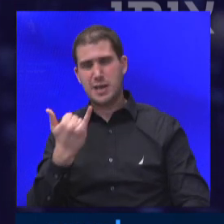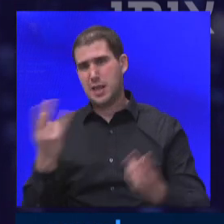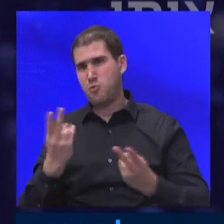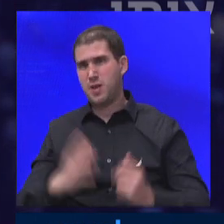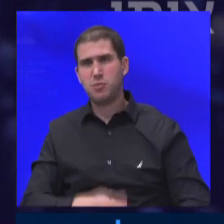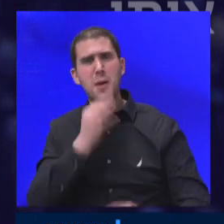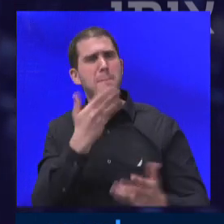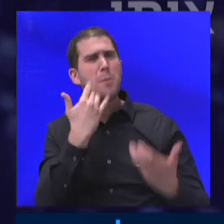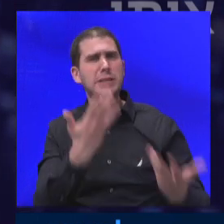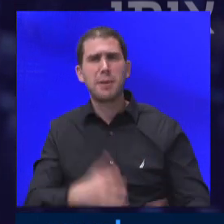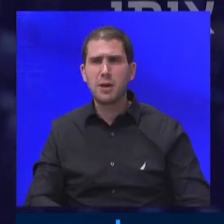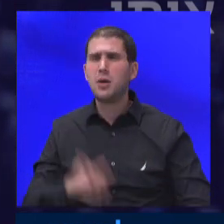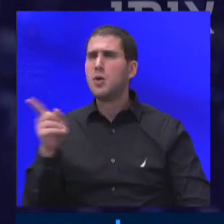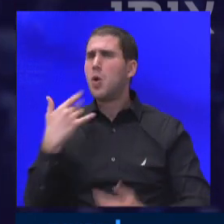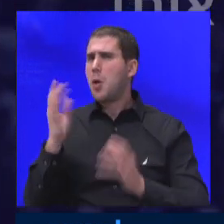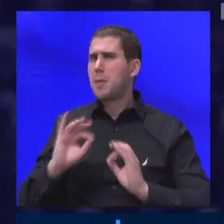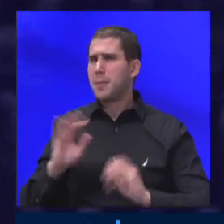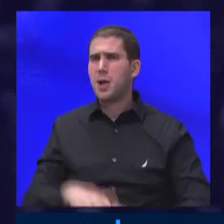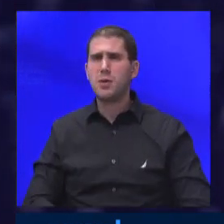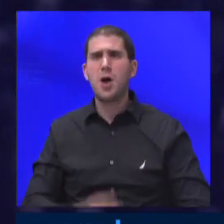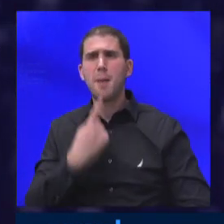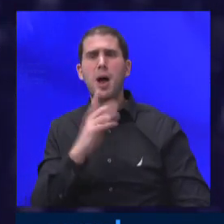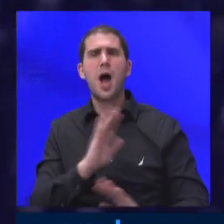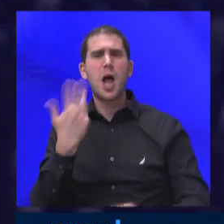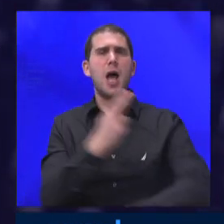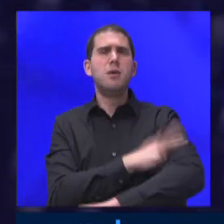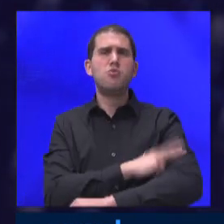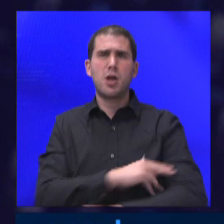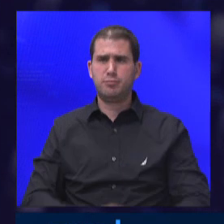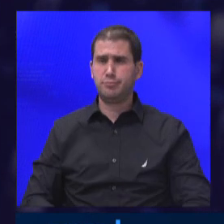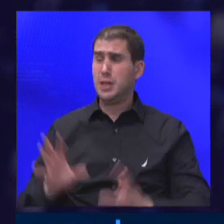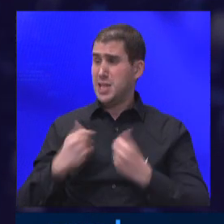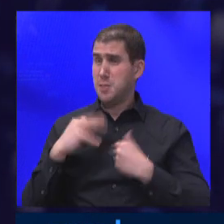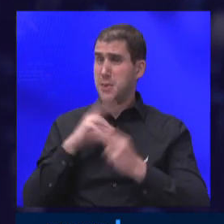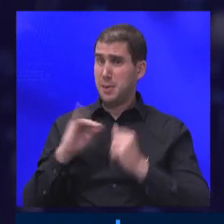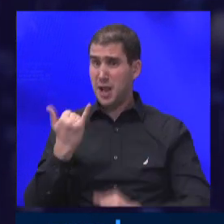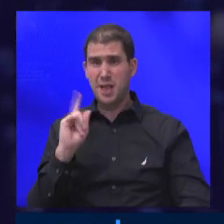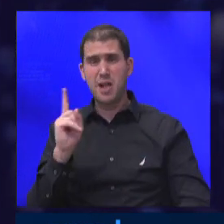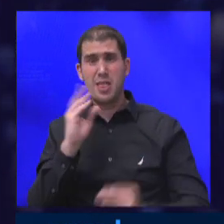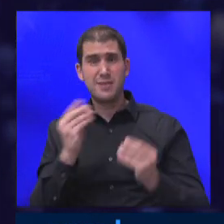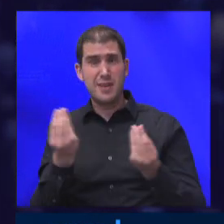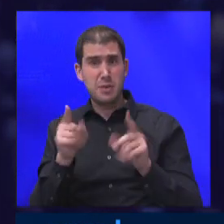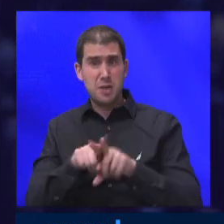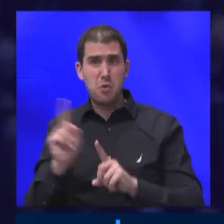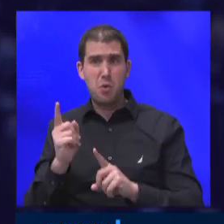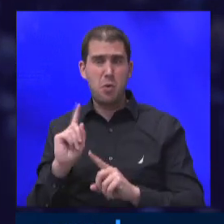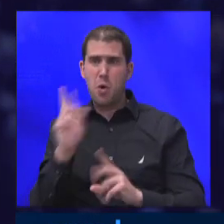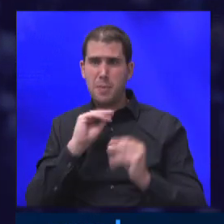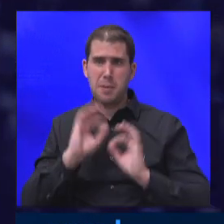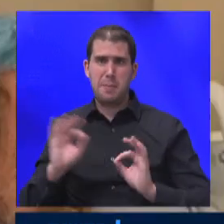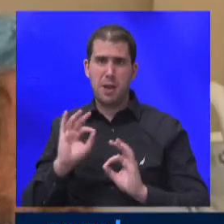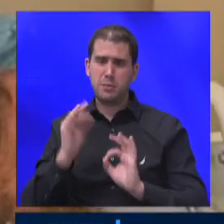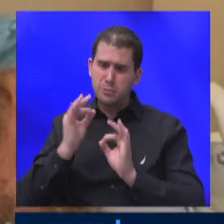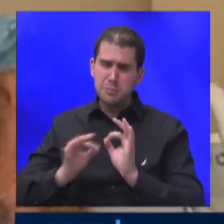לא, זה הוא לא מדבר. אמר רק שהיה משטרה. איתי הוא מדבר גם, אבל הדברים כאלה לפעמים גם איתי לא מדבר, אחד דבר לסיפור